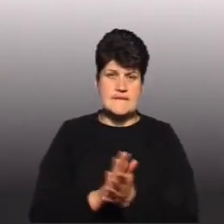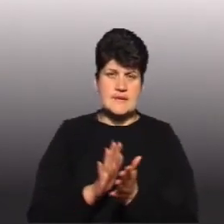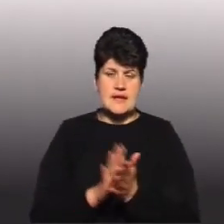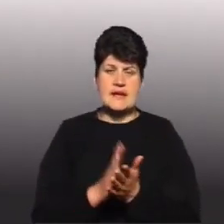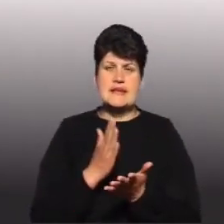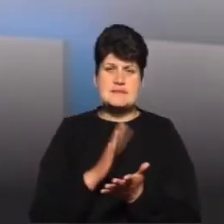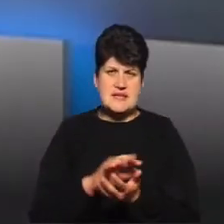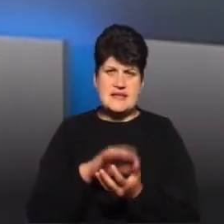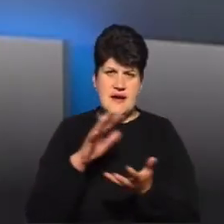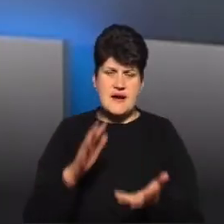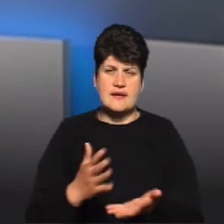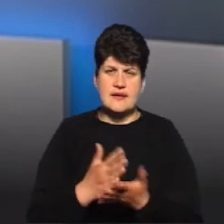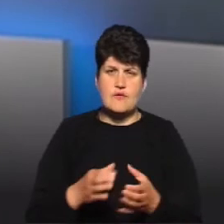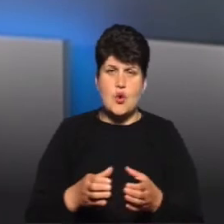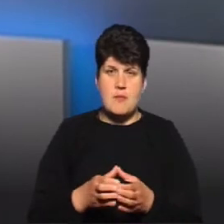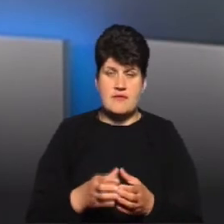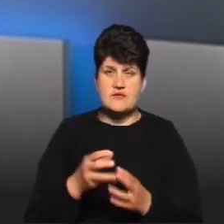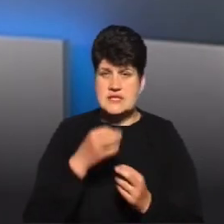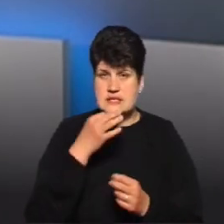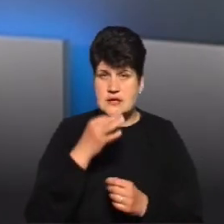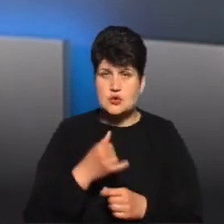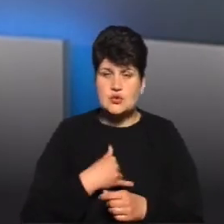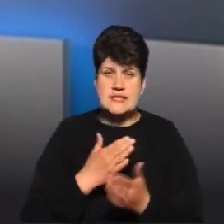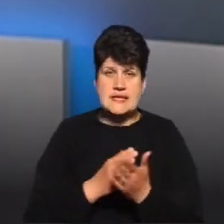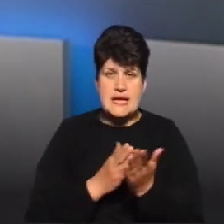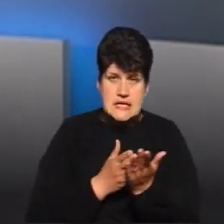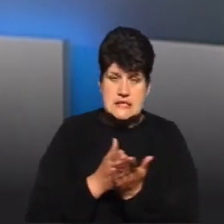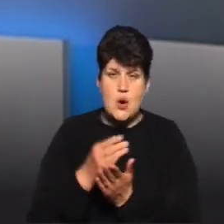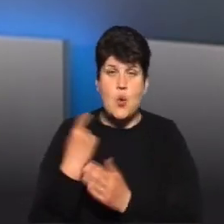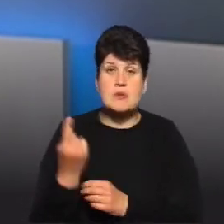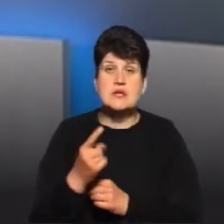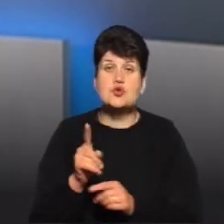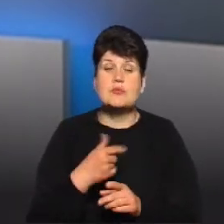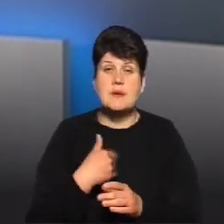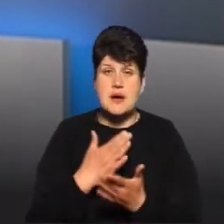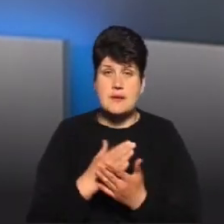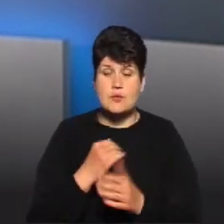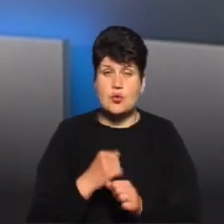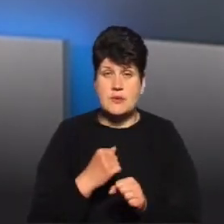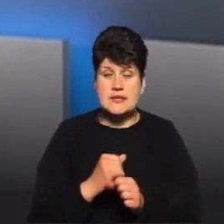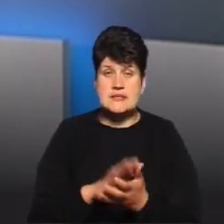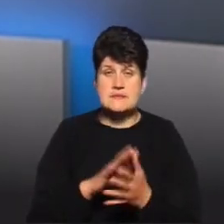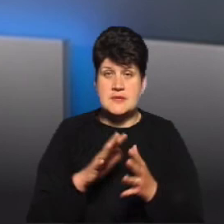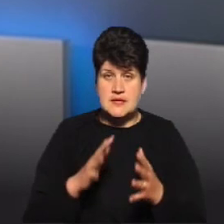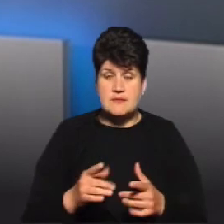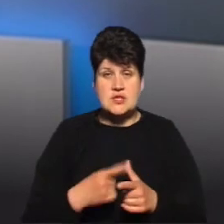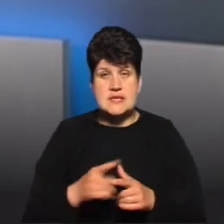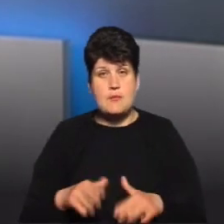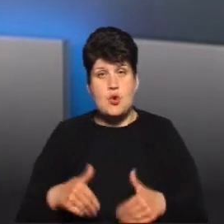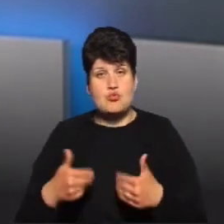вже згадували про те, що в нас є певна така стратегія, так, обласна, що ми маємо робити з відходами, чи це є пропозиція наразі?